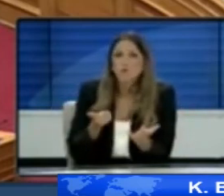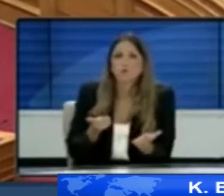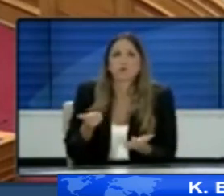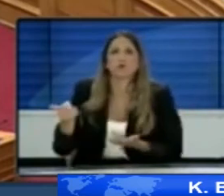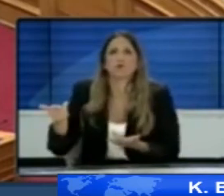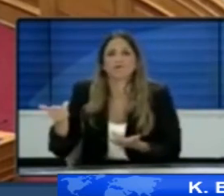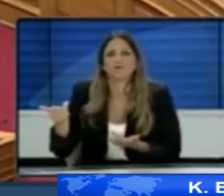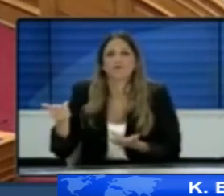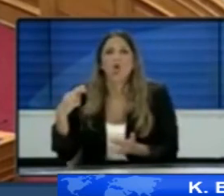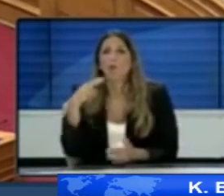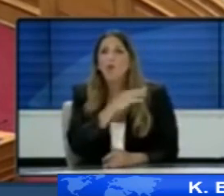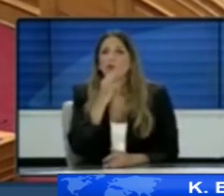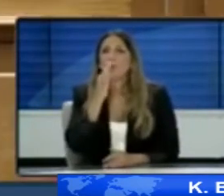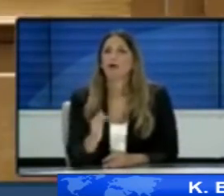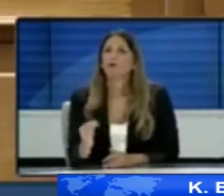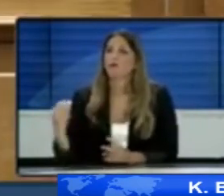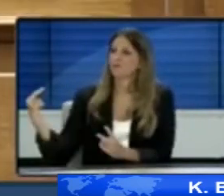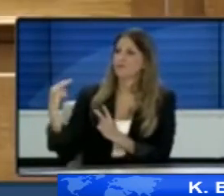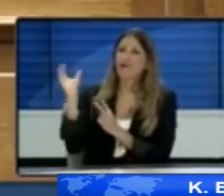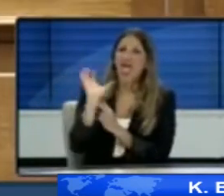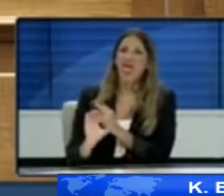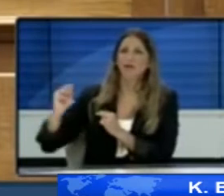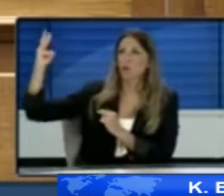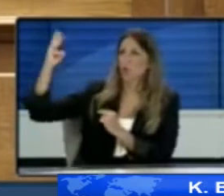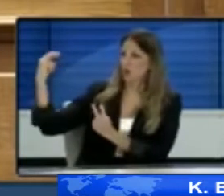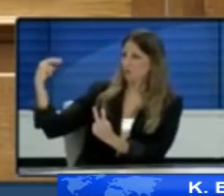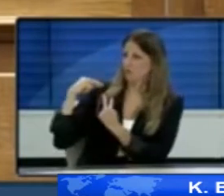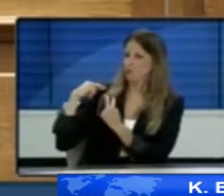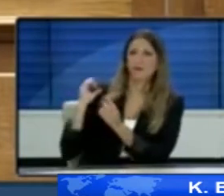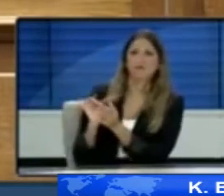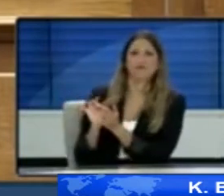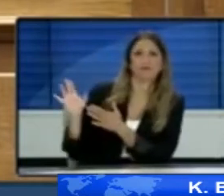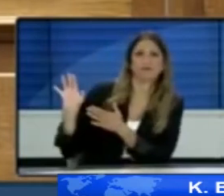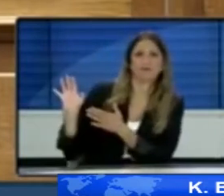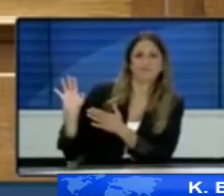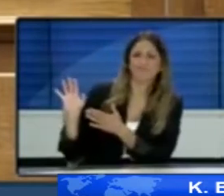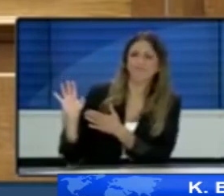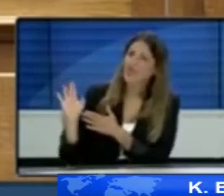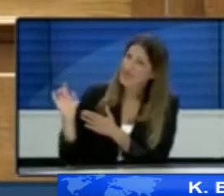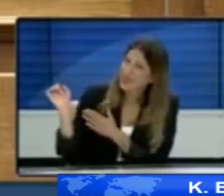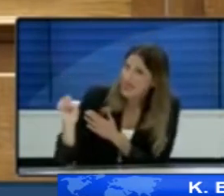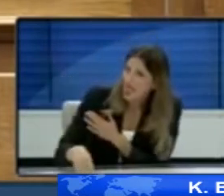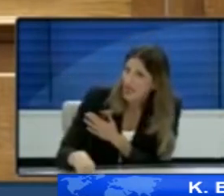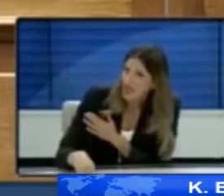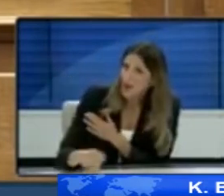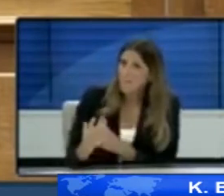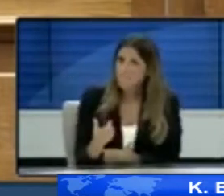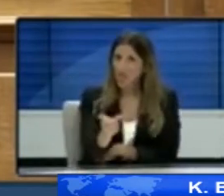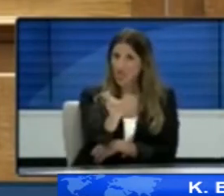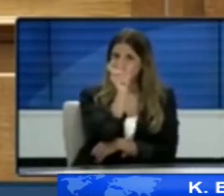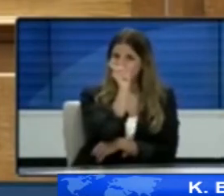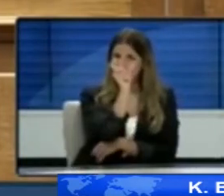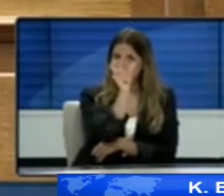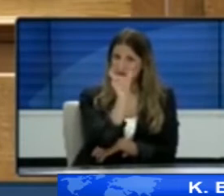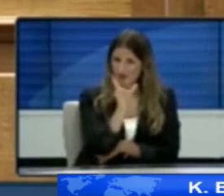λέει ο Πρωθυπουργός, από την ενισχυμένη εποπτεία. Συμφωνώ απόλυτα μαζί του. Έτσι είναι. Αλλά μία λέξη δεν καθορίζει την ουσία